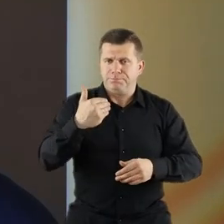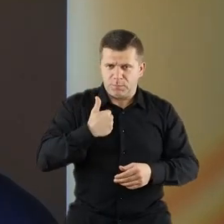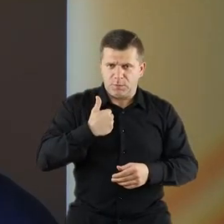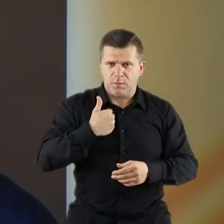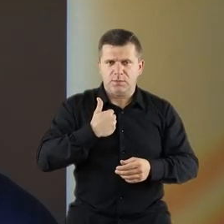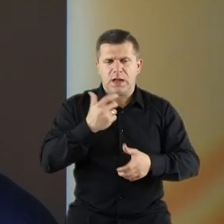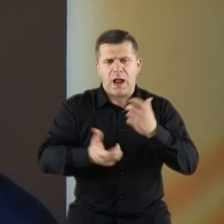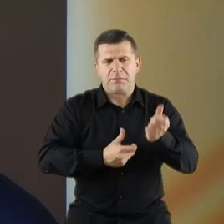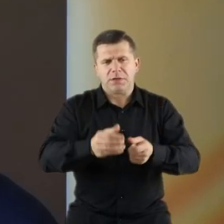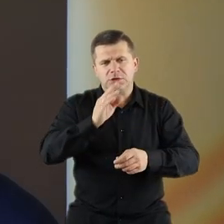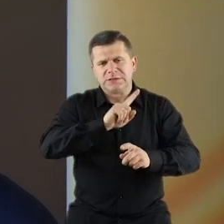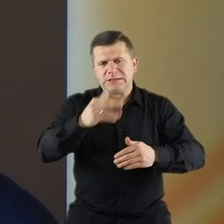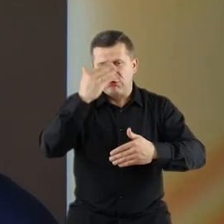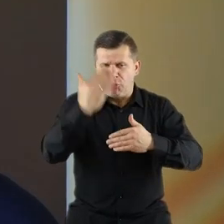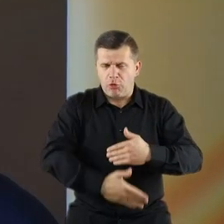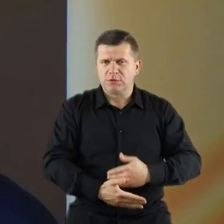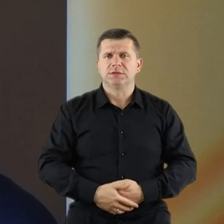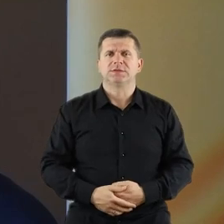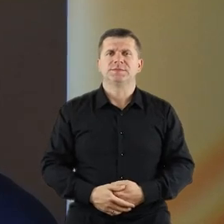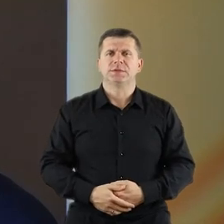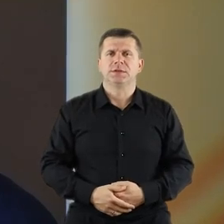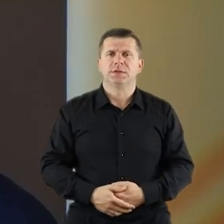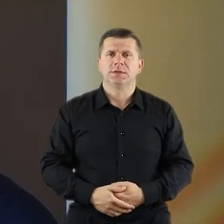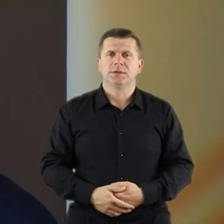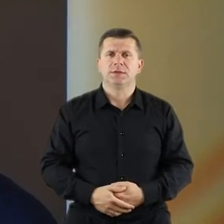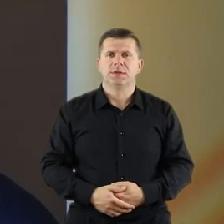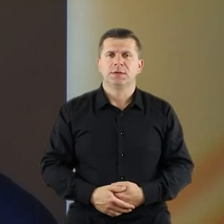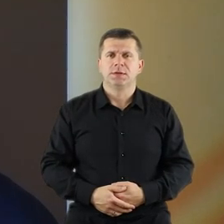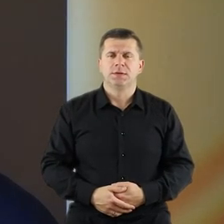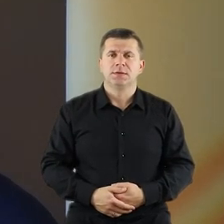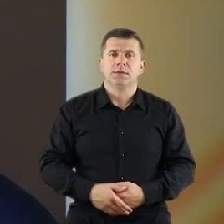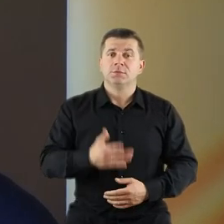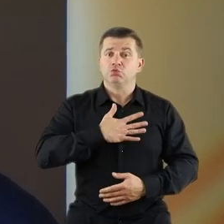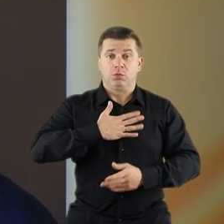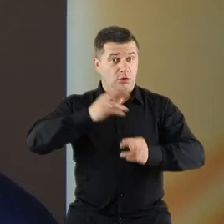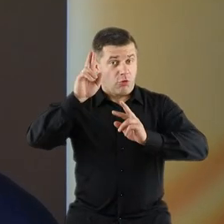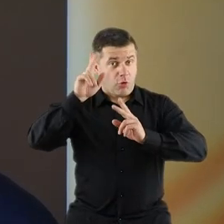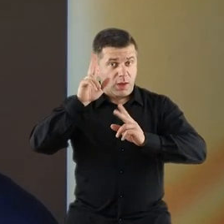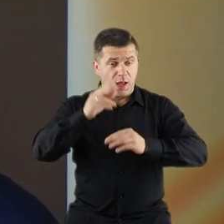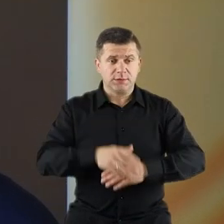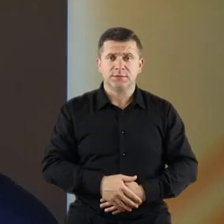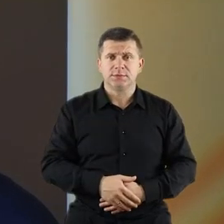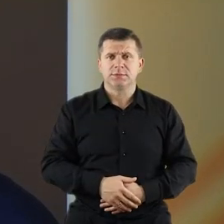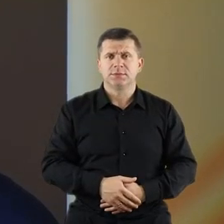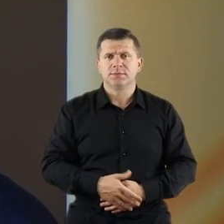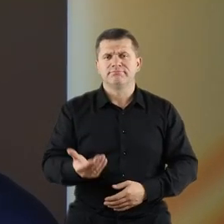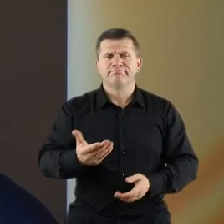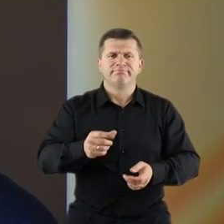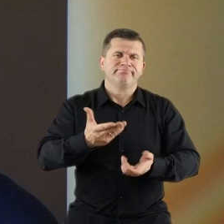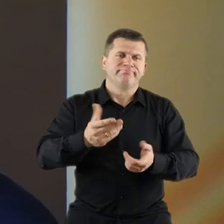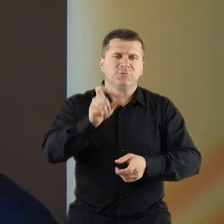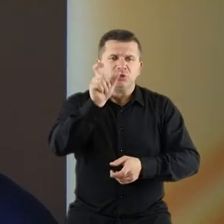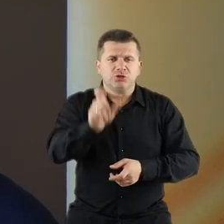się za żenuje zażegnywania Nie no kojarzy nam się z gestem